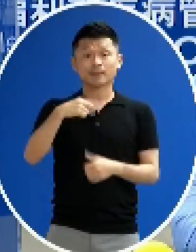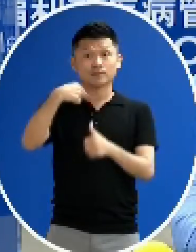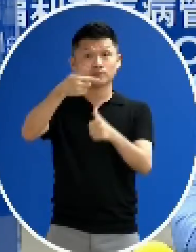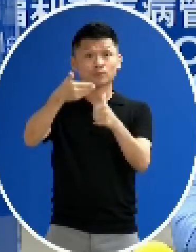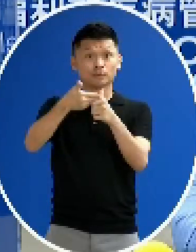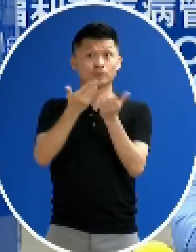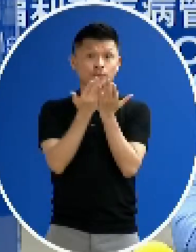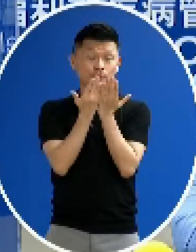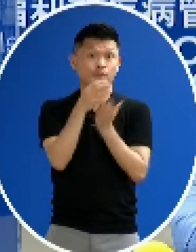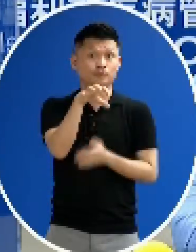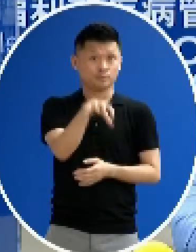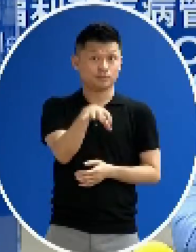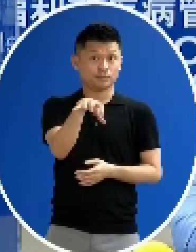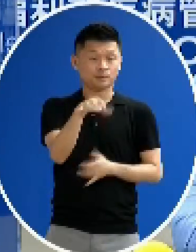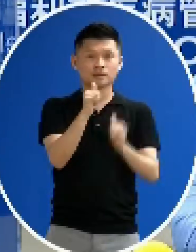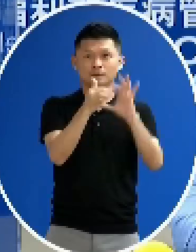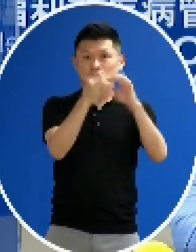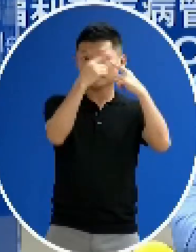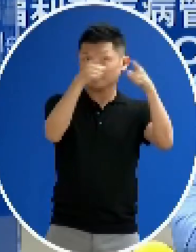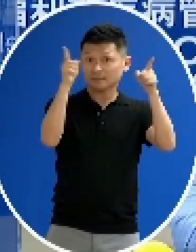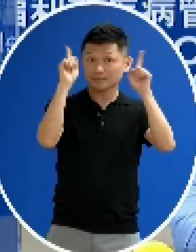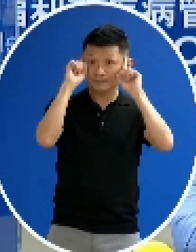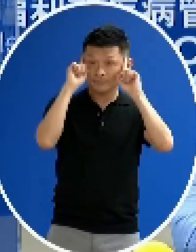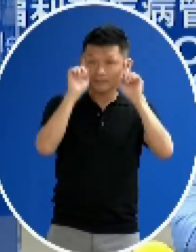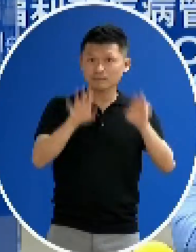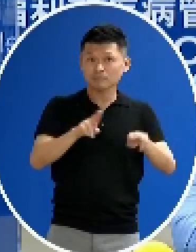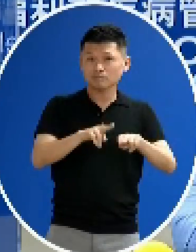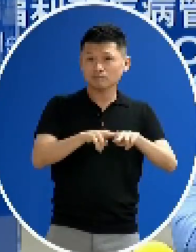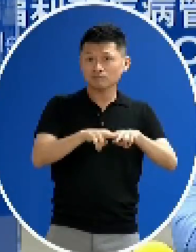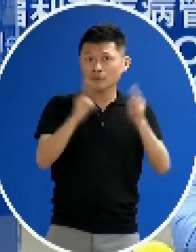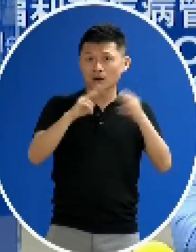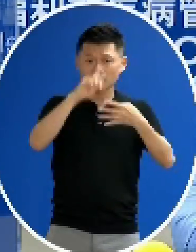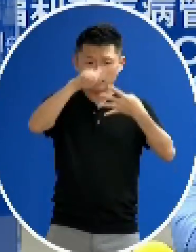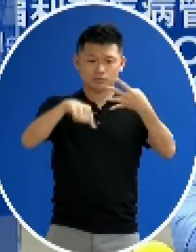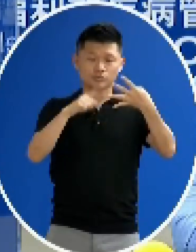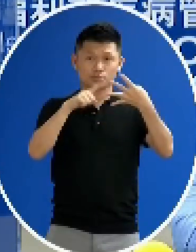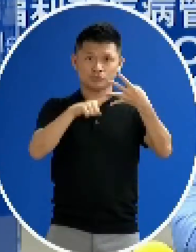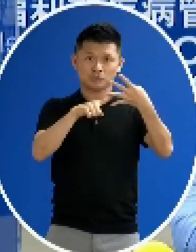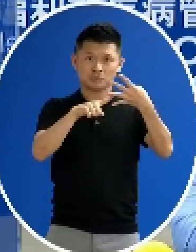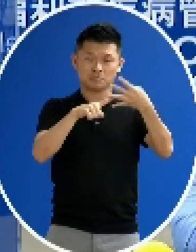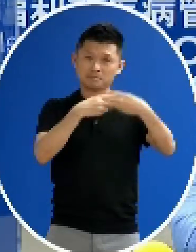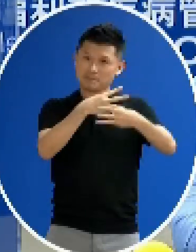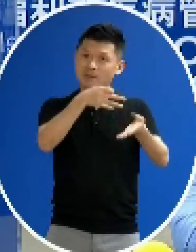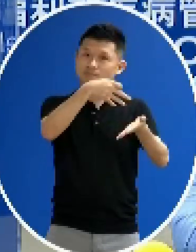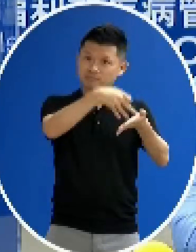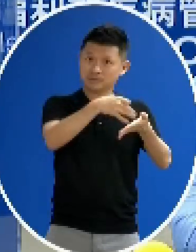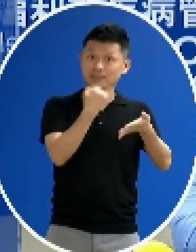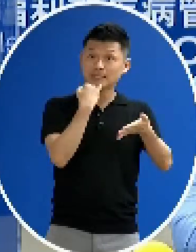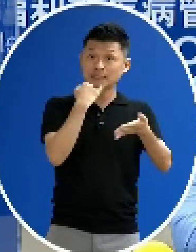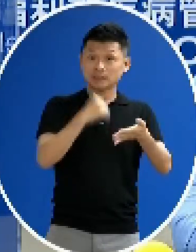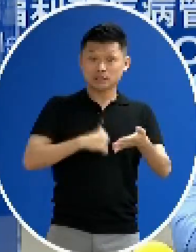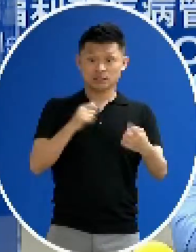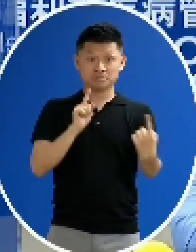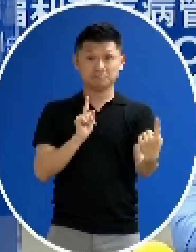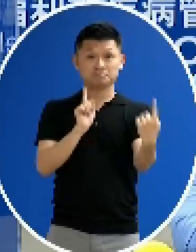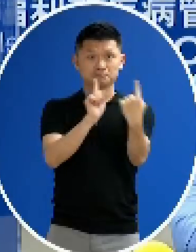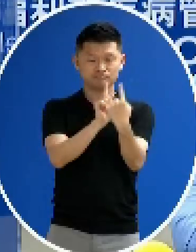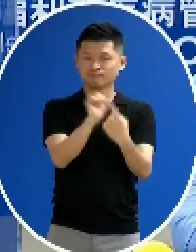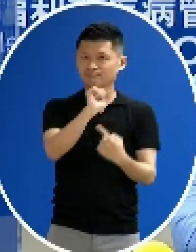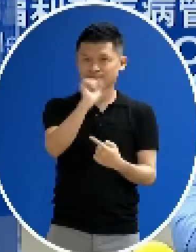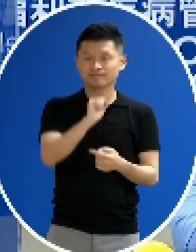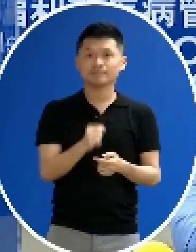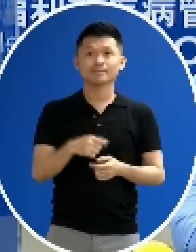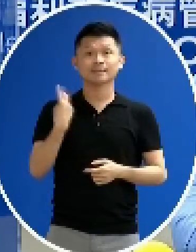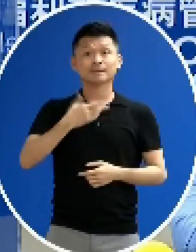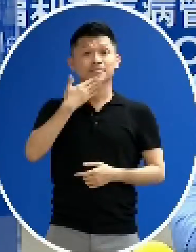场域，好，社区大学啊现在开放受理秋季班的报名哈，那实体课程不开放。乐龄研